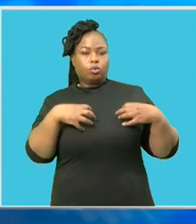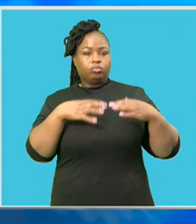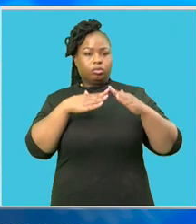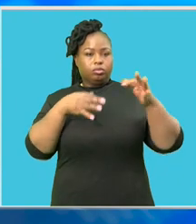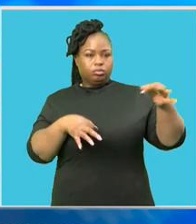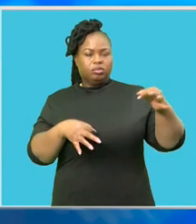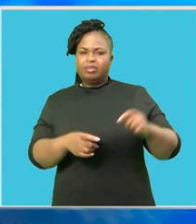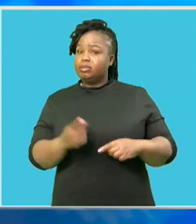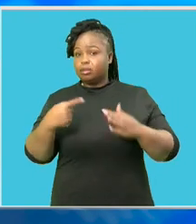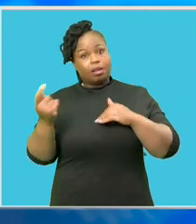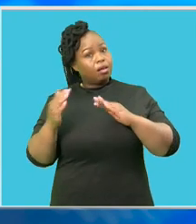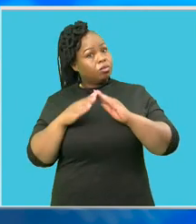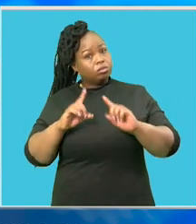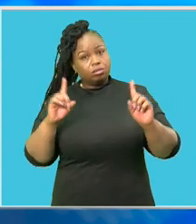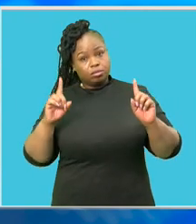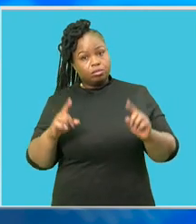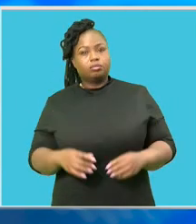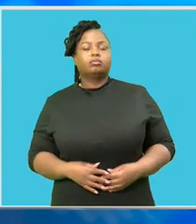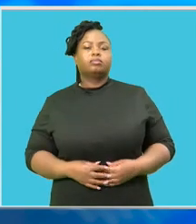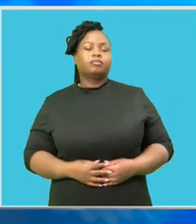kwaye bangasithengisi isindlu zabo.